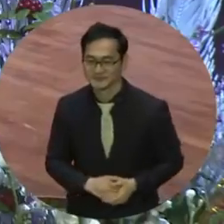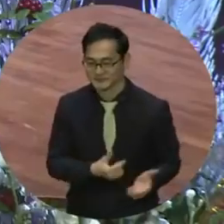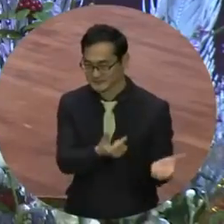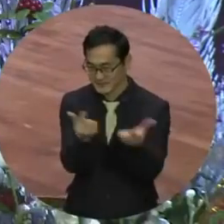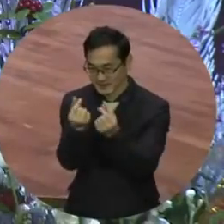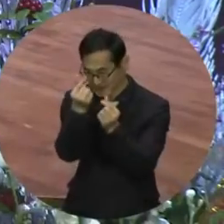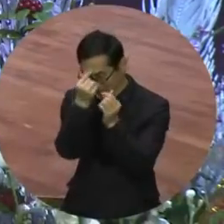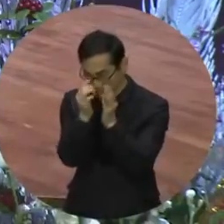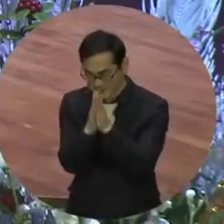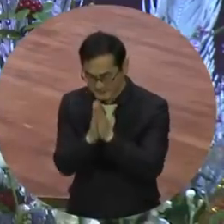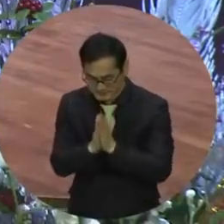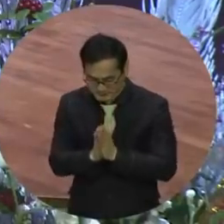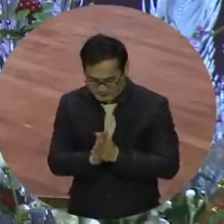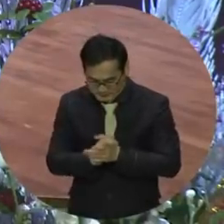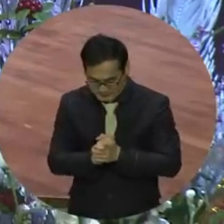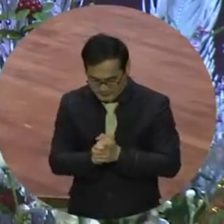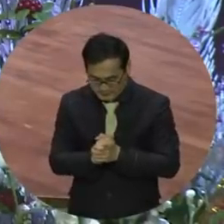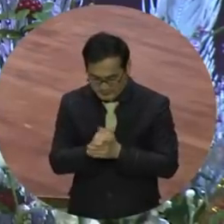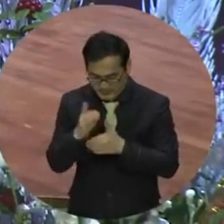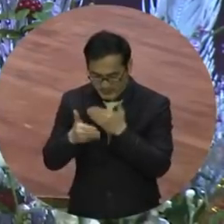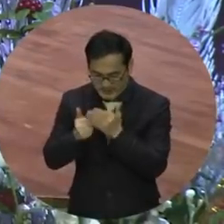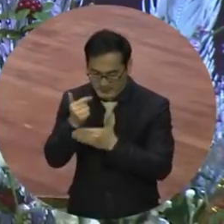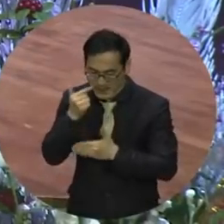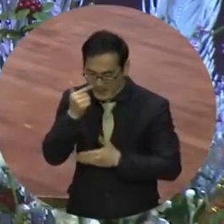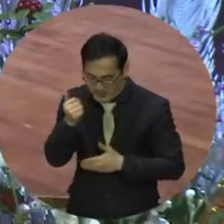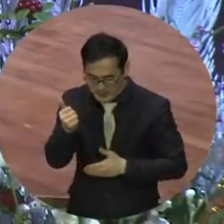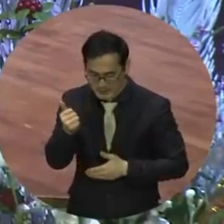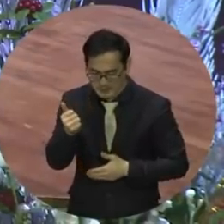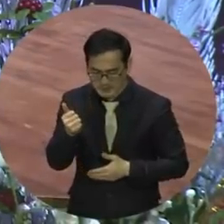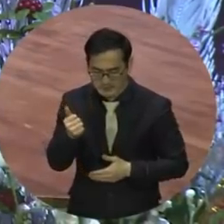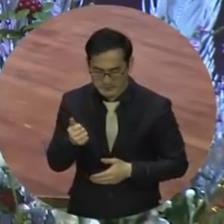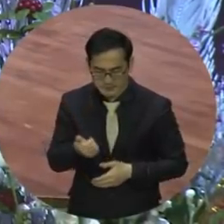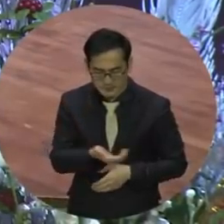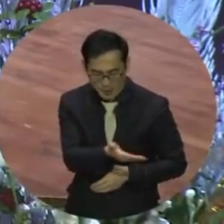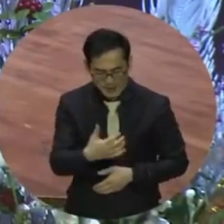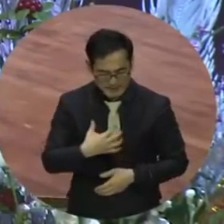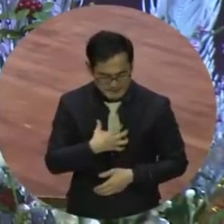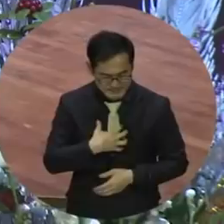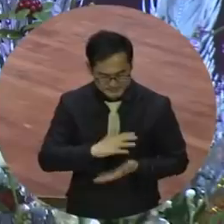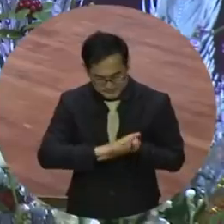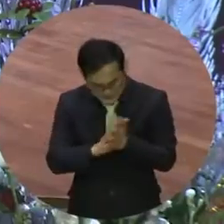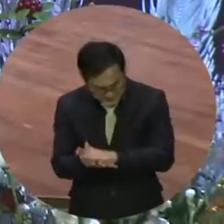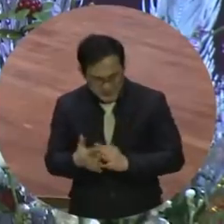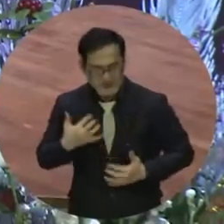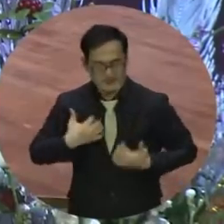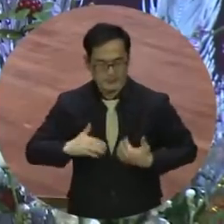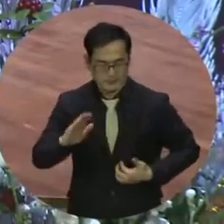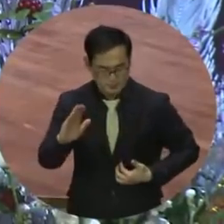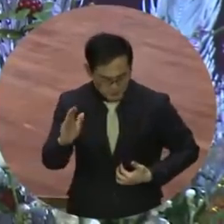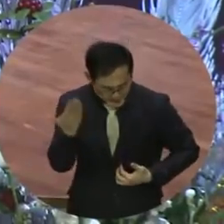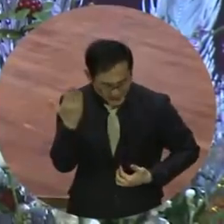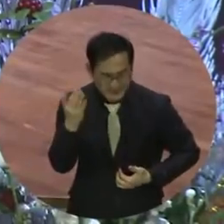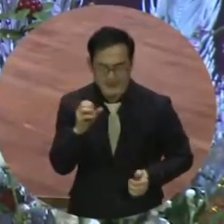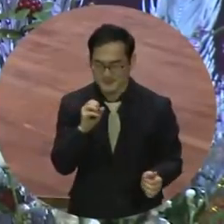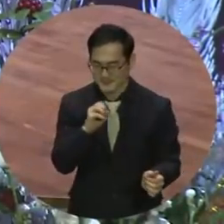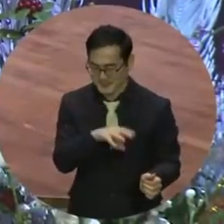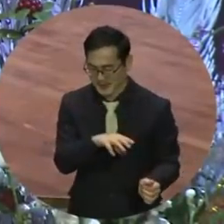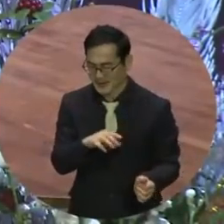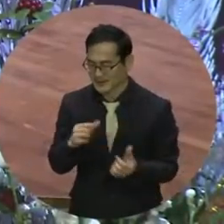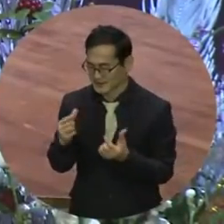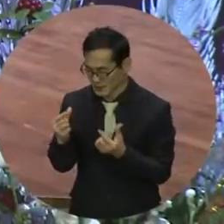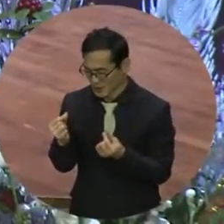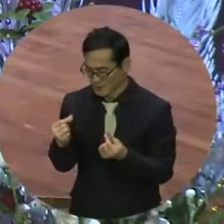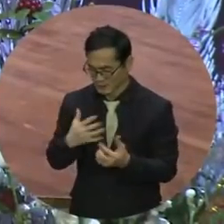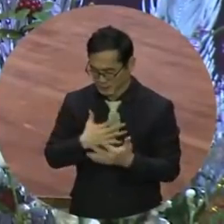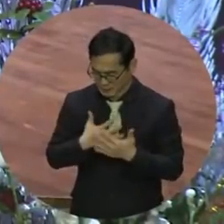기도합시다. 아버지 하나님, 너의 근심이 도리어 기쁨이 되리라. 우리의 염려와 근심, 걱정, 불안,